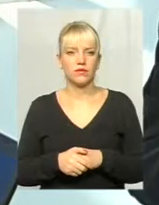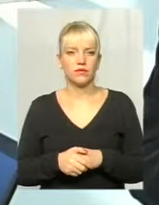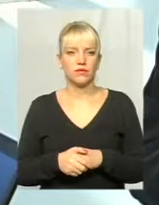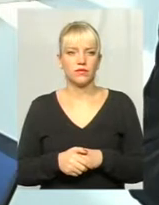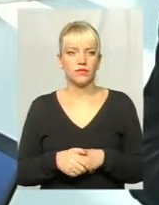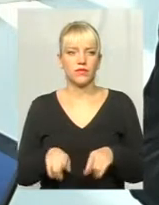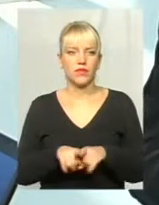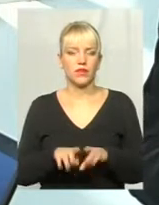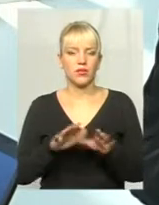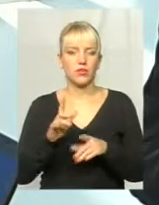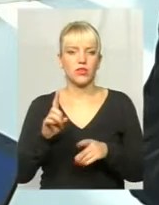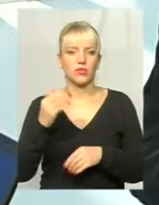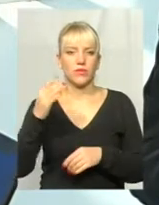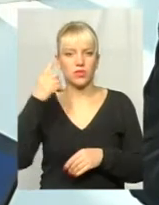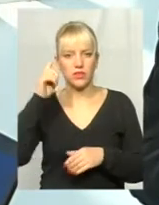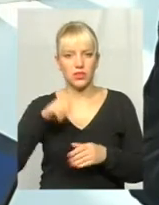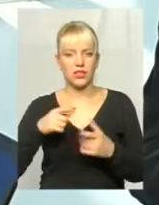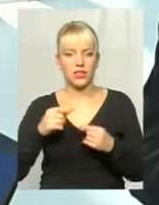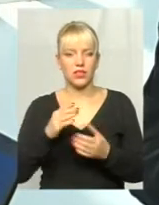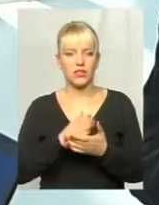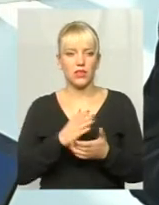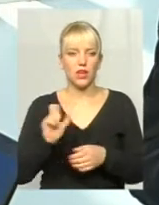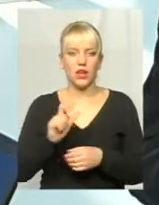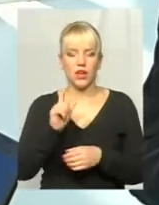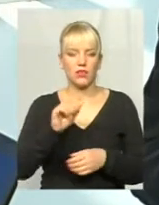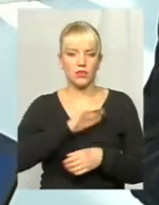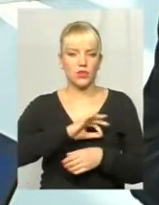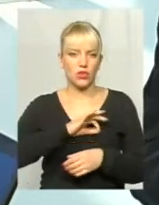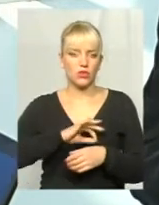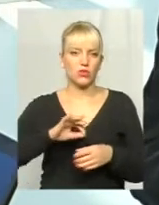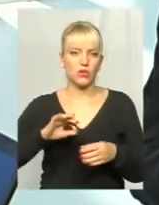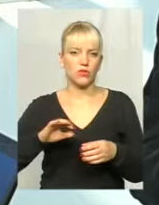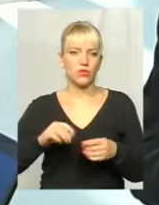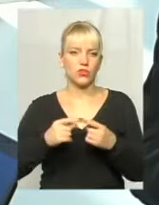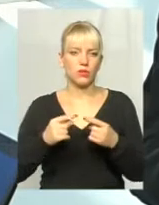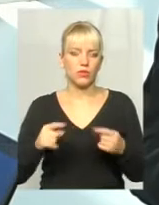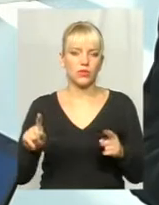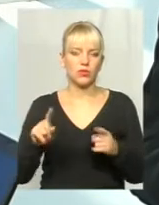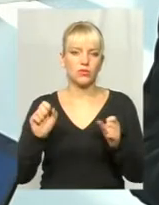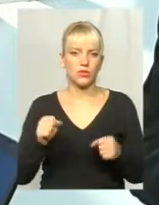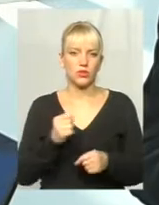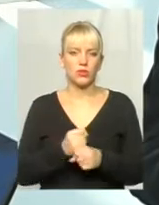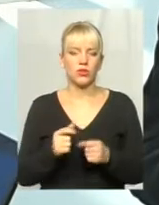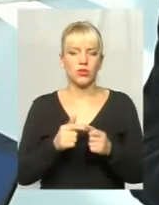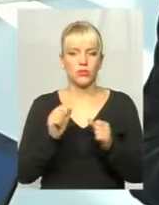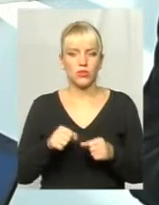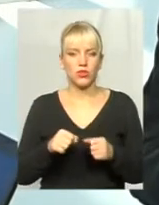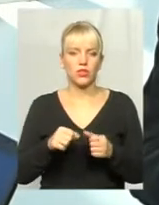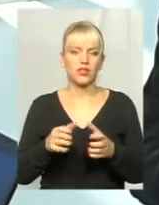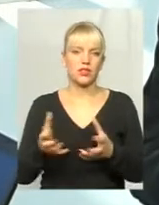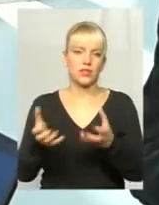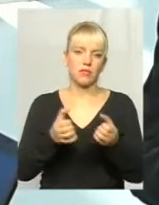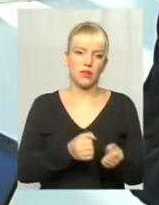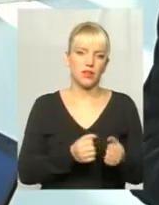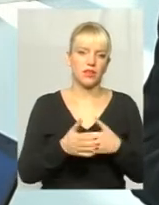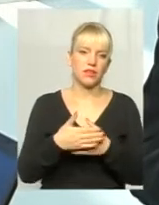такі моменти, щоб вони знали, де знаходяться газовикористовуючі прилади і що можна робити. Чи можна знімати двері, чи не можна знімати двері